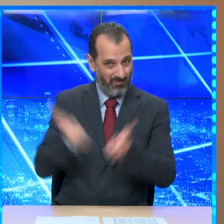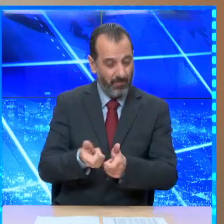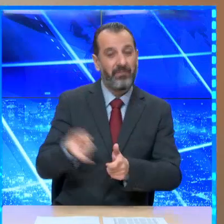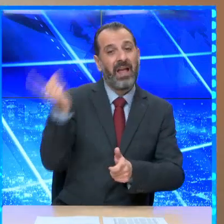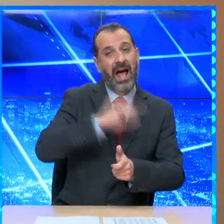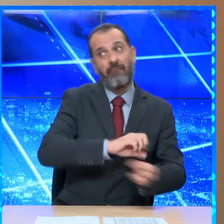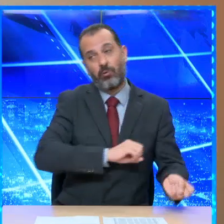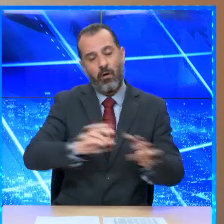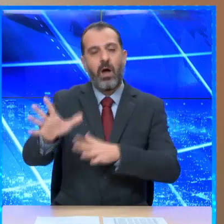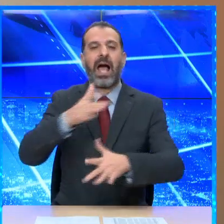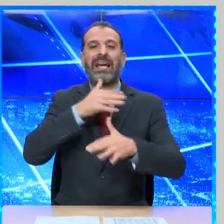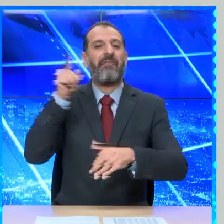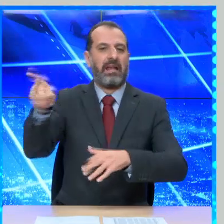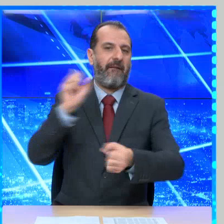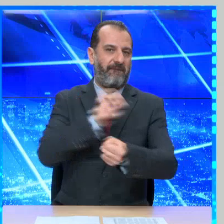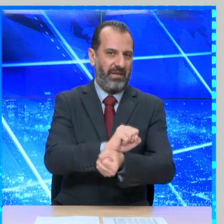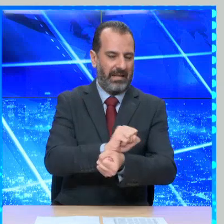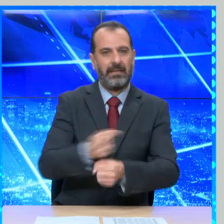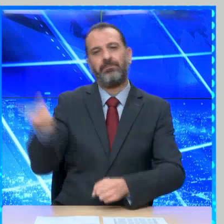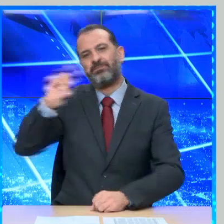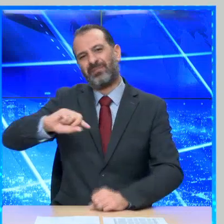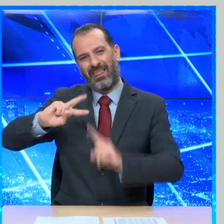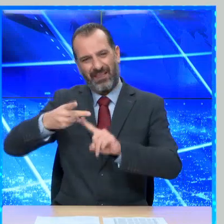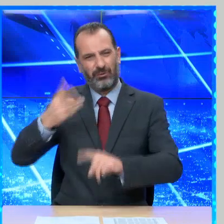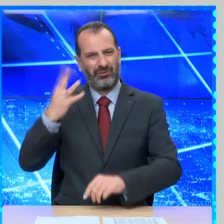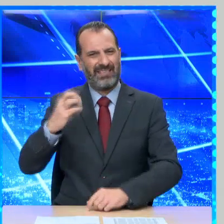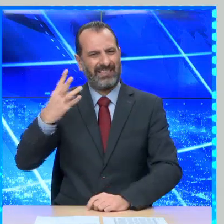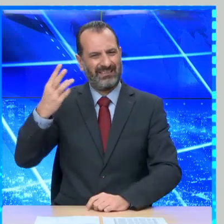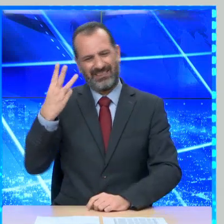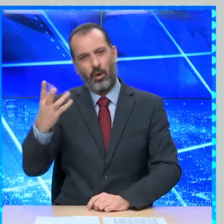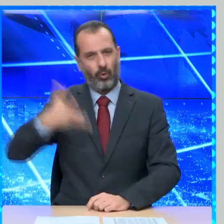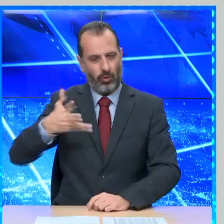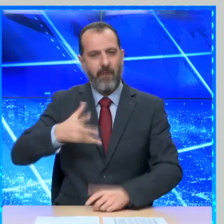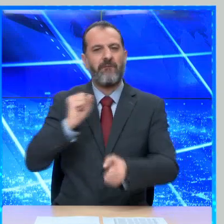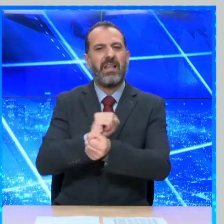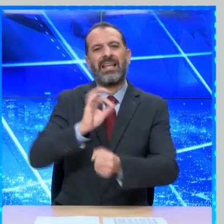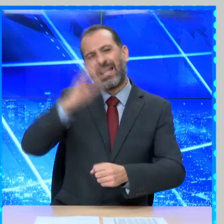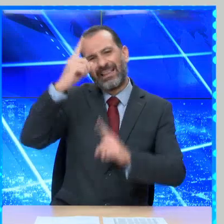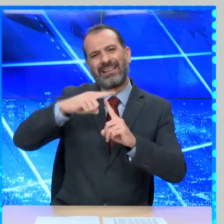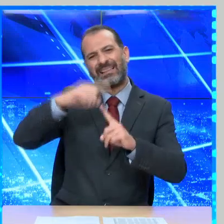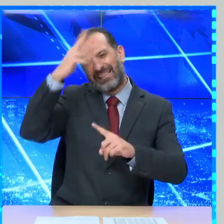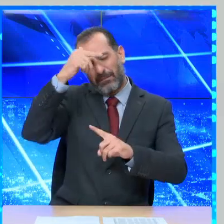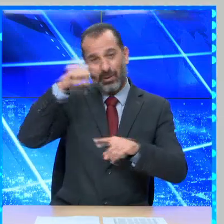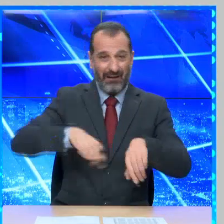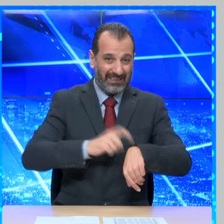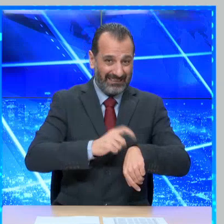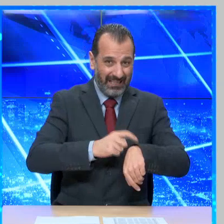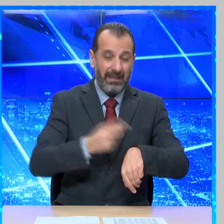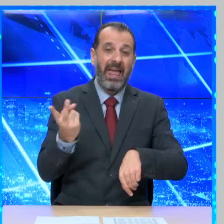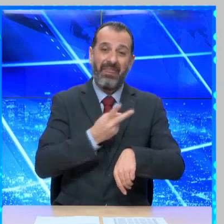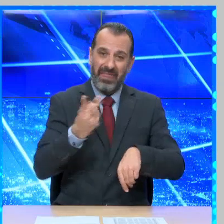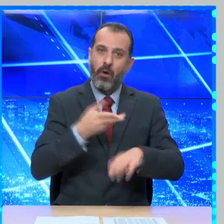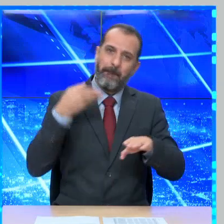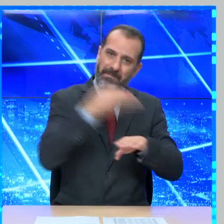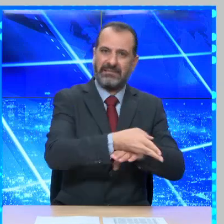φυλακές Γρεβενών, ενώ ο 42χρονος θα μεταχθεί στις φυλακές Τρυπόλεως. Είναι εδώ στον 7ο όροφο της ασφάλειας Αττικής, σε ξεχωριστά κελιά